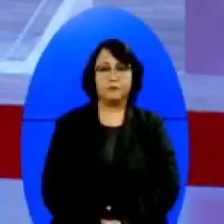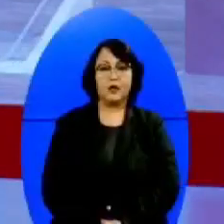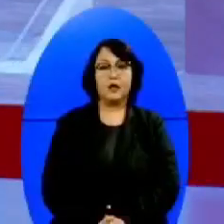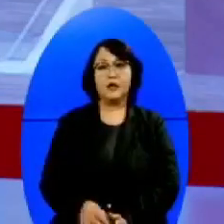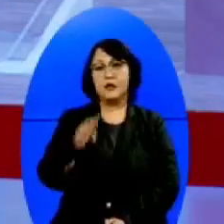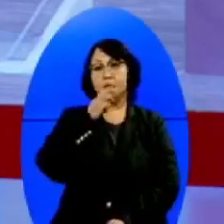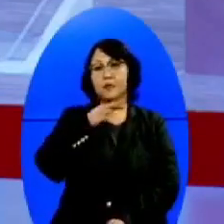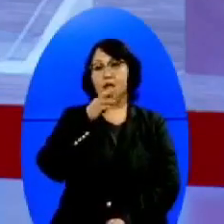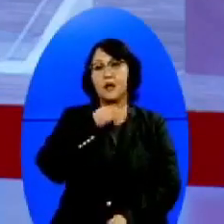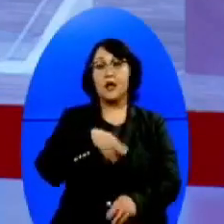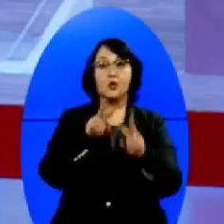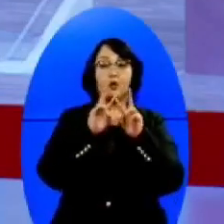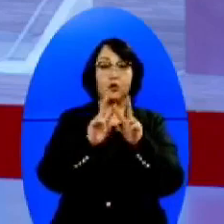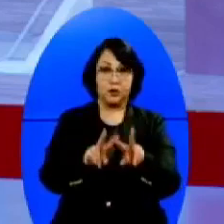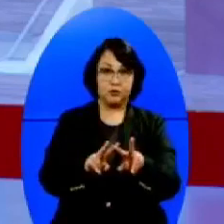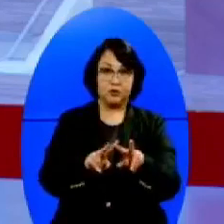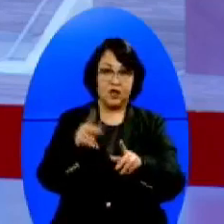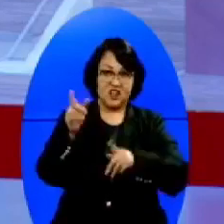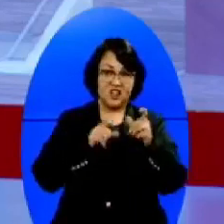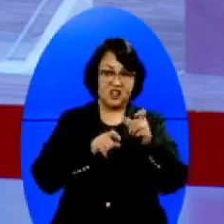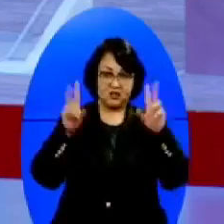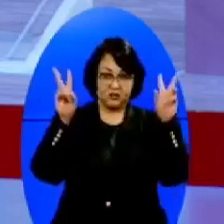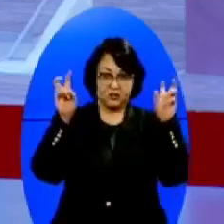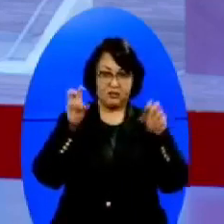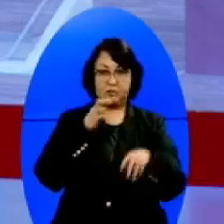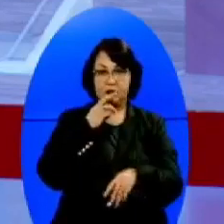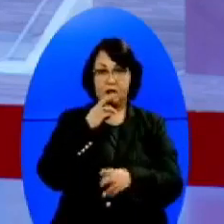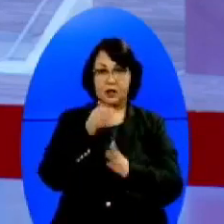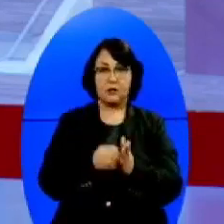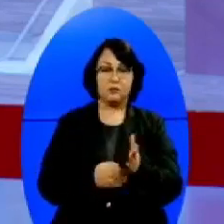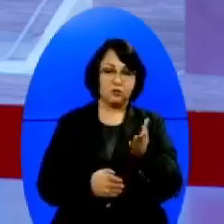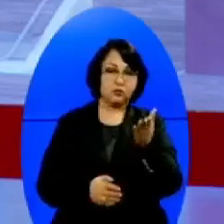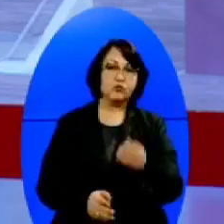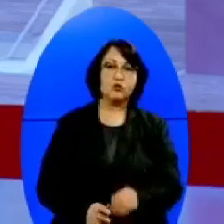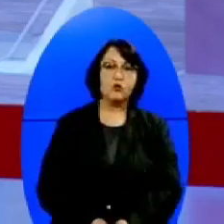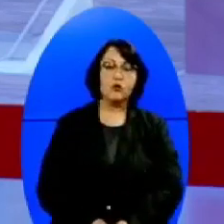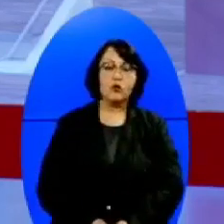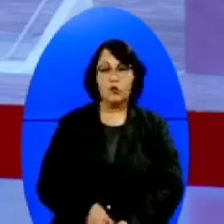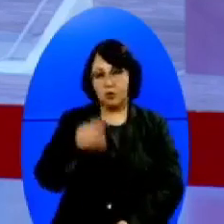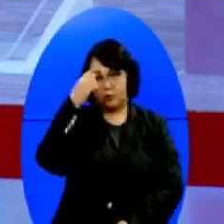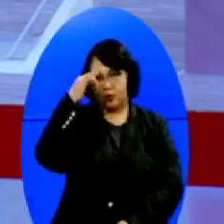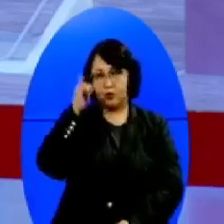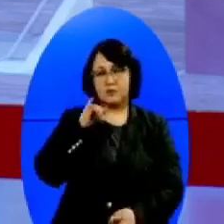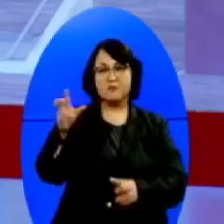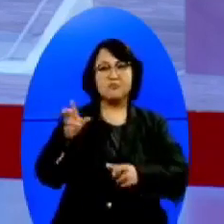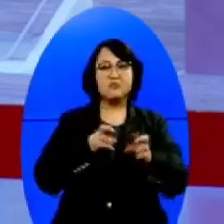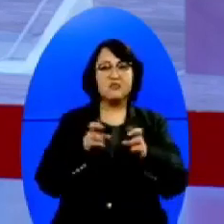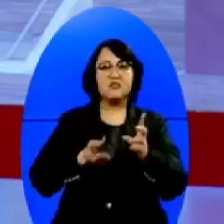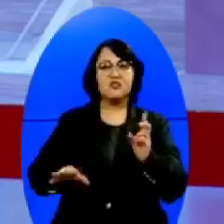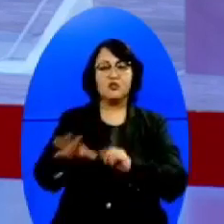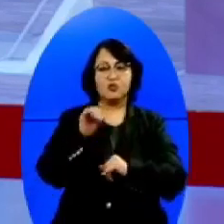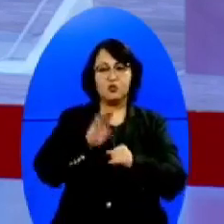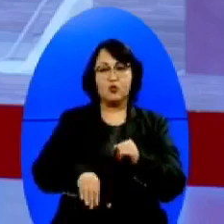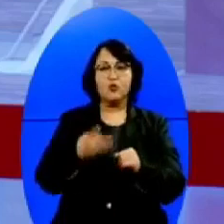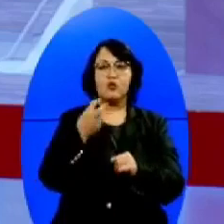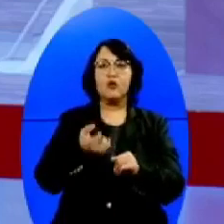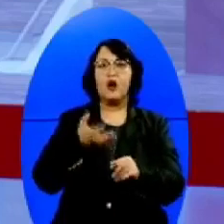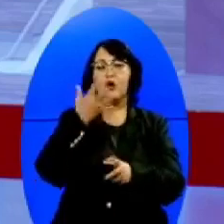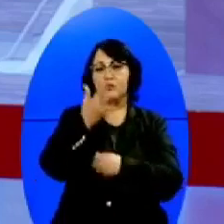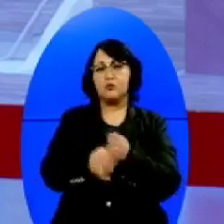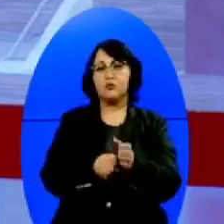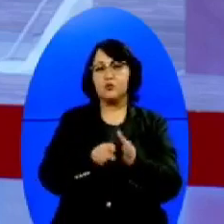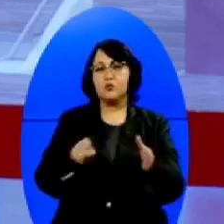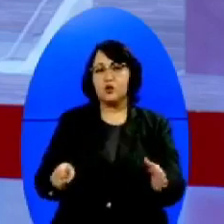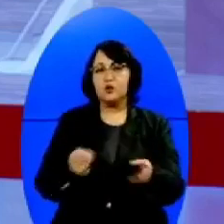Үзэгчтэй цагийн үеийн хөтөлбөр эдийн засгийн болонгар үйлчлэн та бүхэнд хүрч байна. Манай улсын бизнесийн орчин сүүлийн 20 гаруй жил чөлөөт өрсөлдөөний зарчмаар хөгжиж